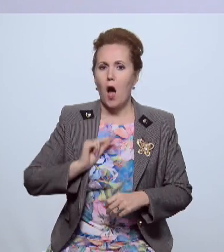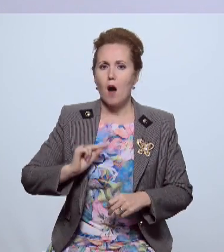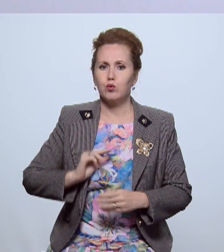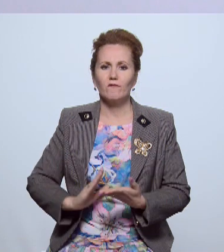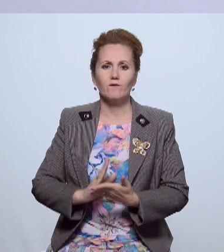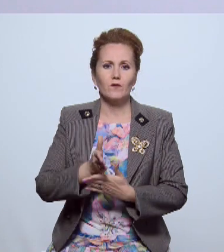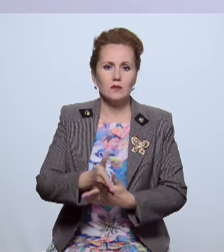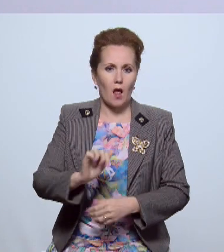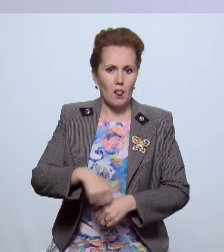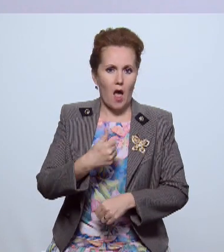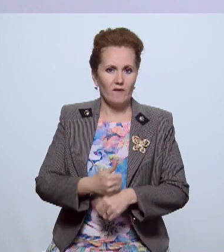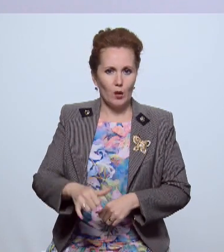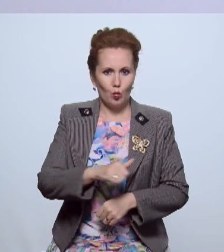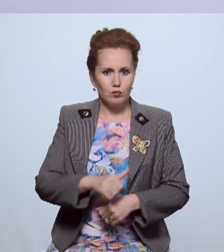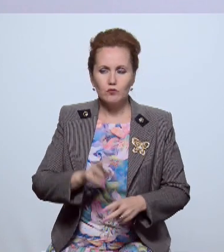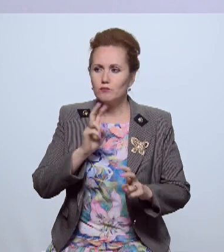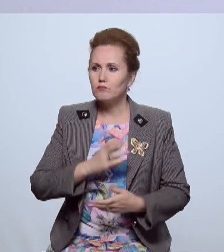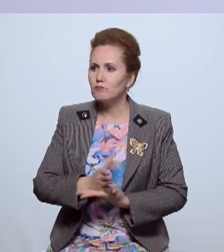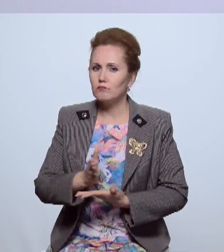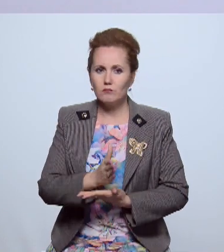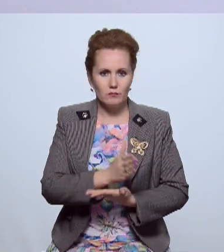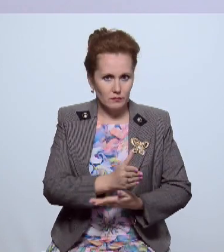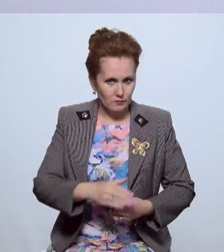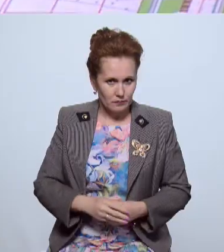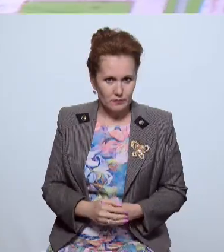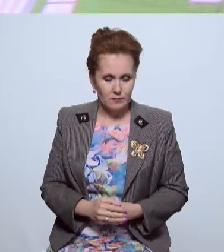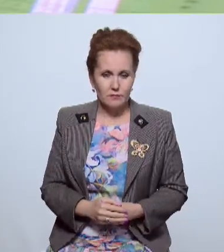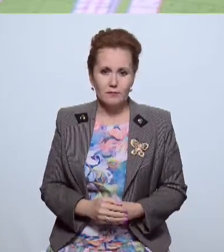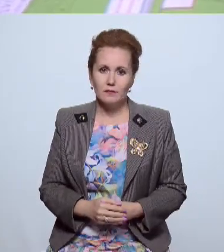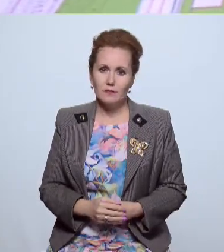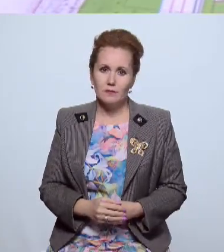главы республики. Подробности у наших журналистов.